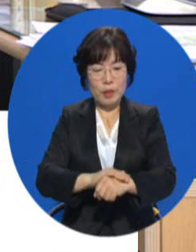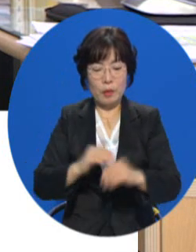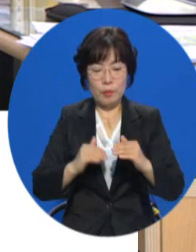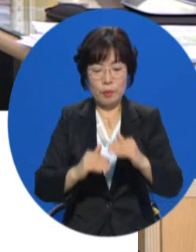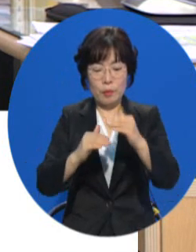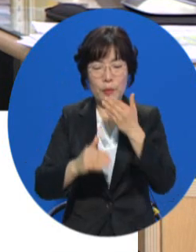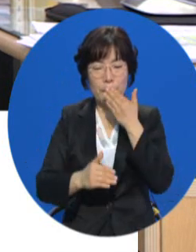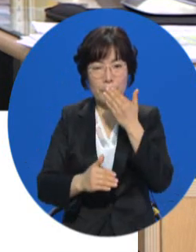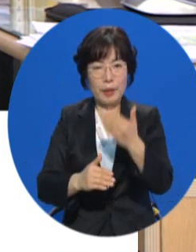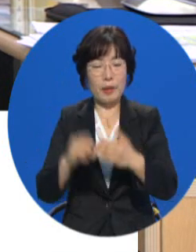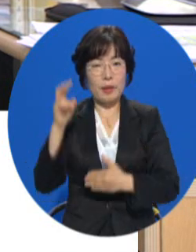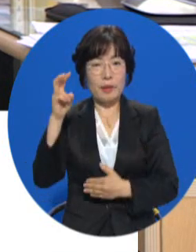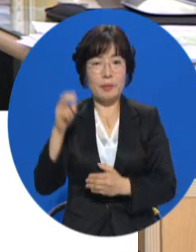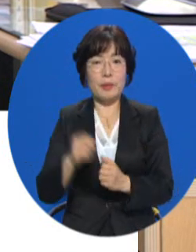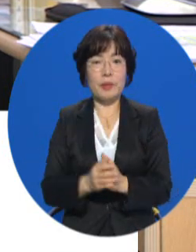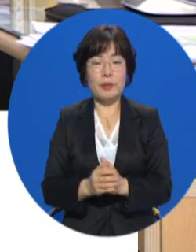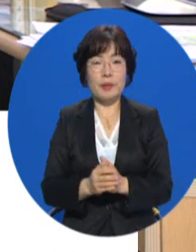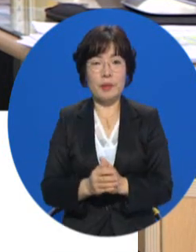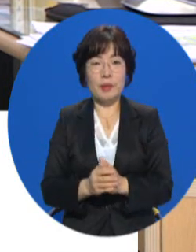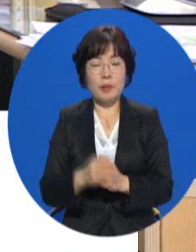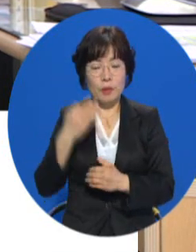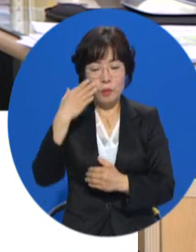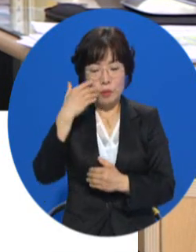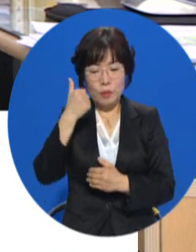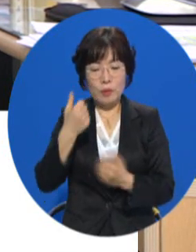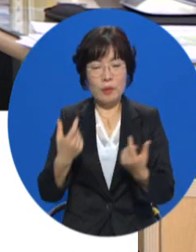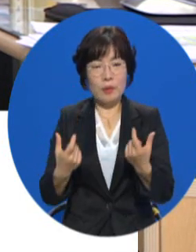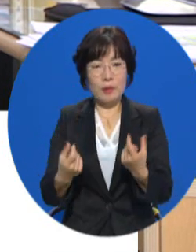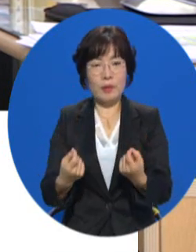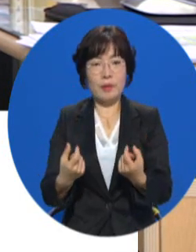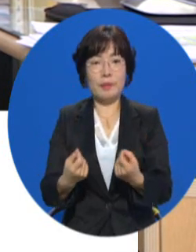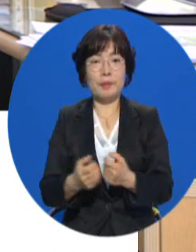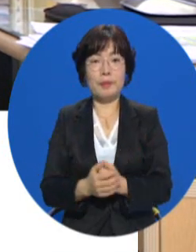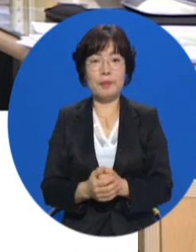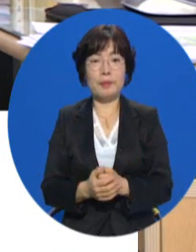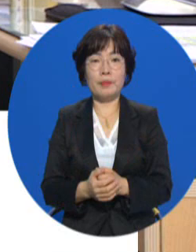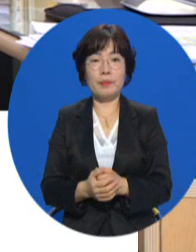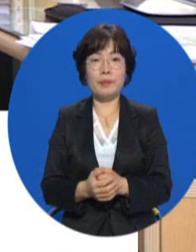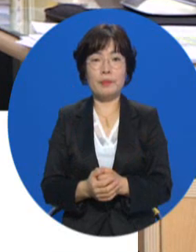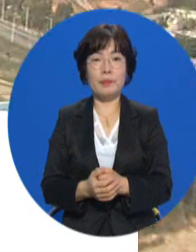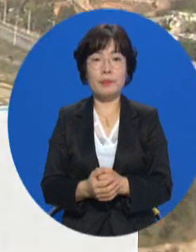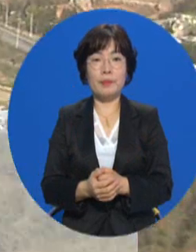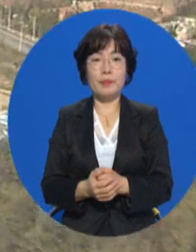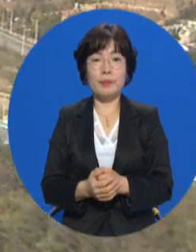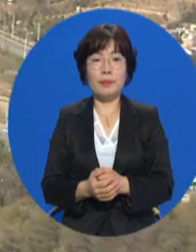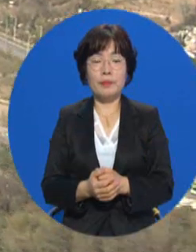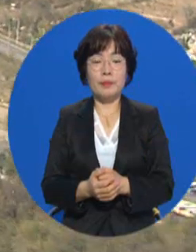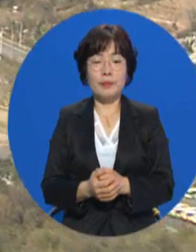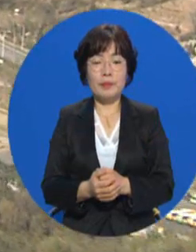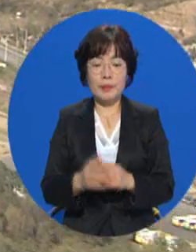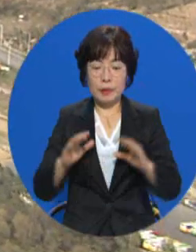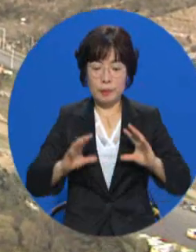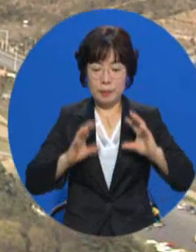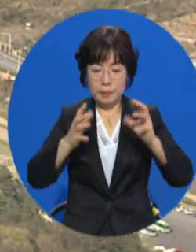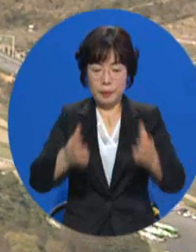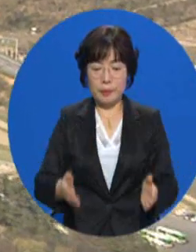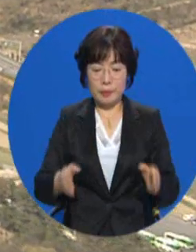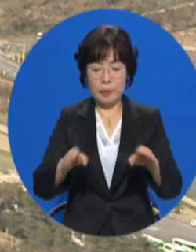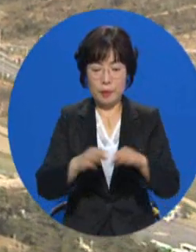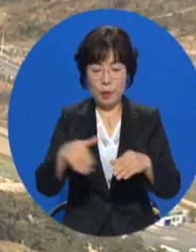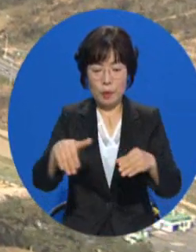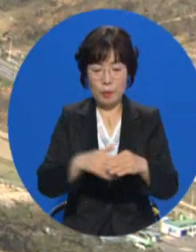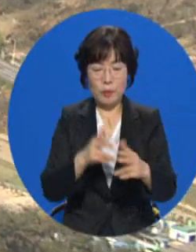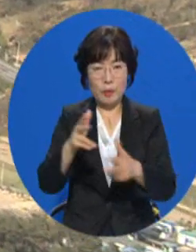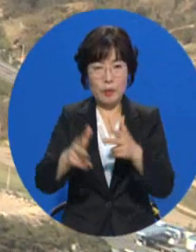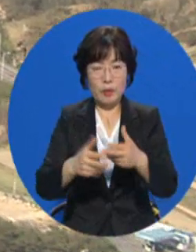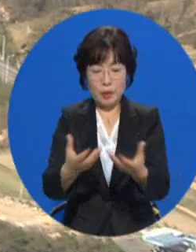지역 발전에 필요한 것들이 이 계획들이 잘 진행되리라고 보여집니다. SOC 사업뿐만 아니라